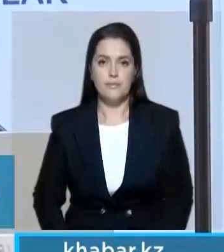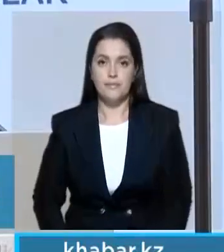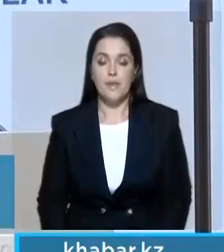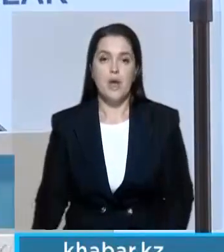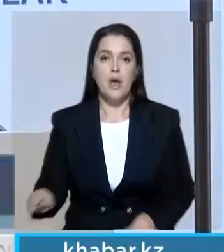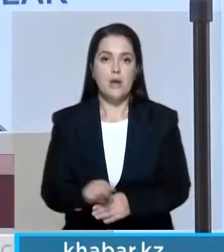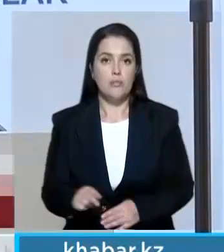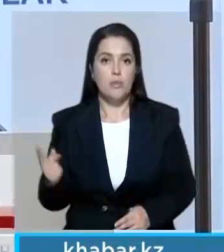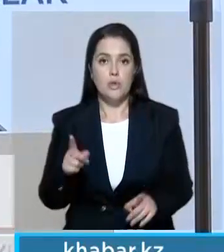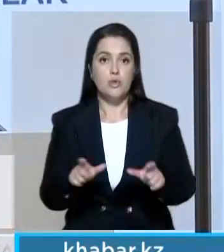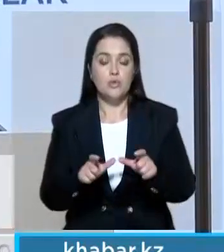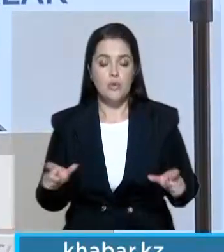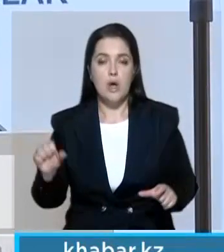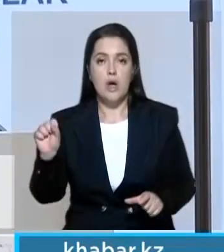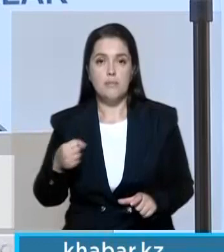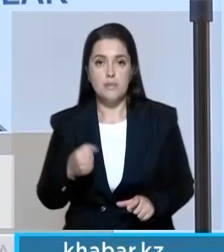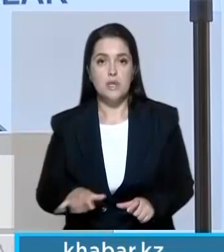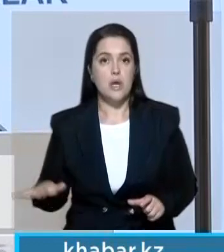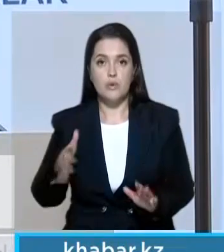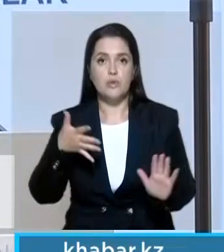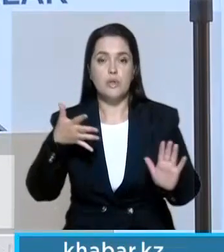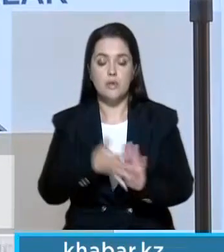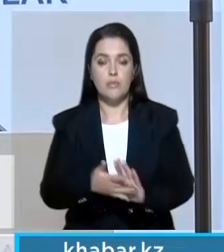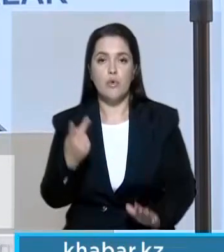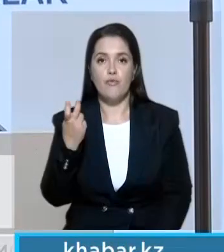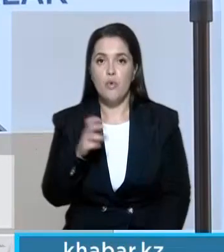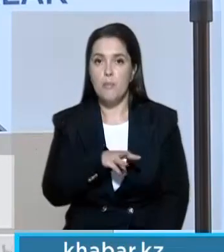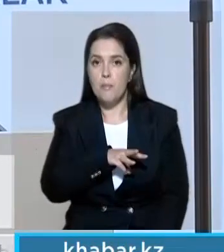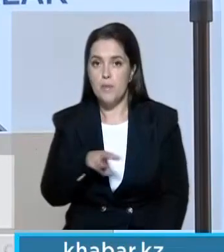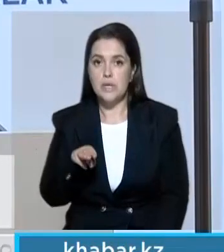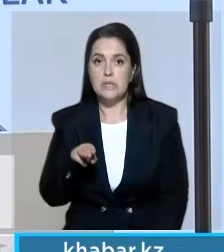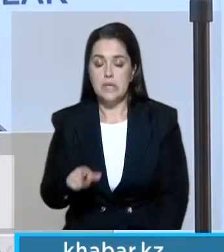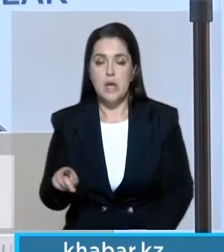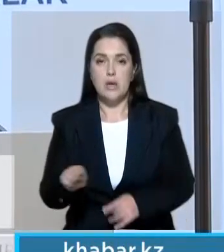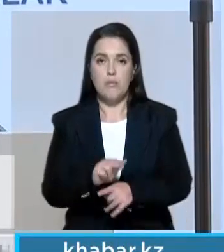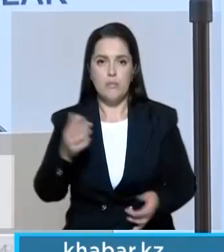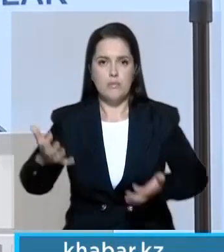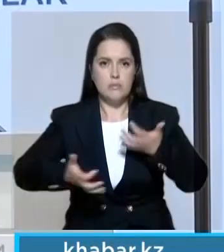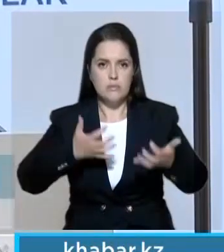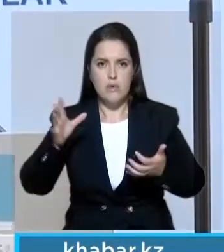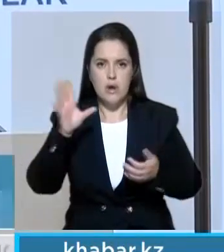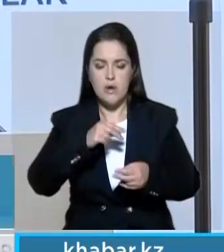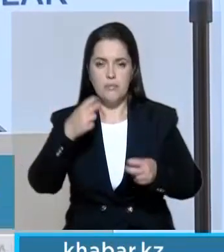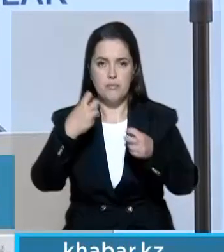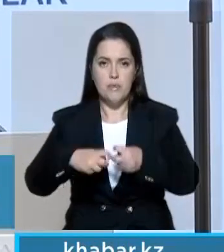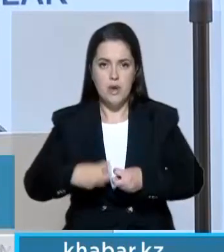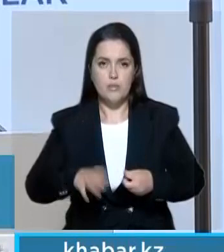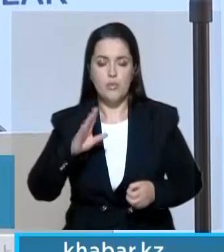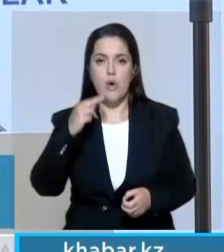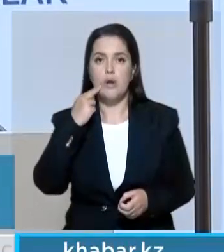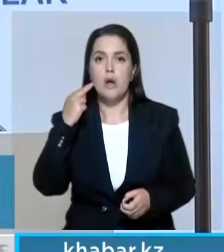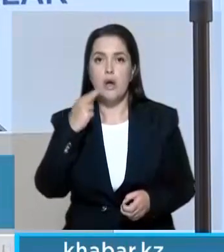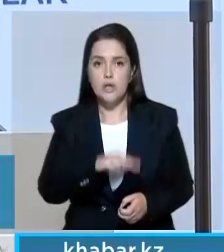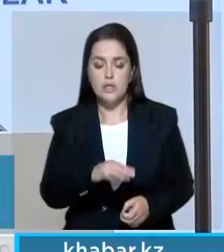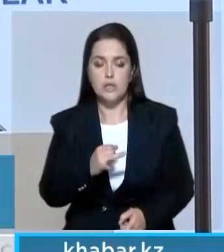ремонт первой школы в Атбасарском районе затратим больше 200 миллионов тенге. Демонтируем все поврежденные конструкции. Ремонт проведем максимально качественно